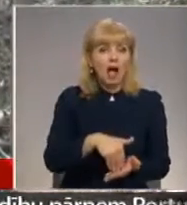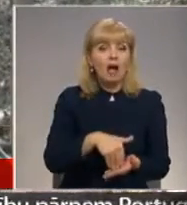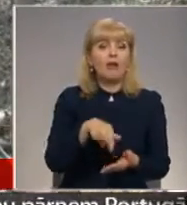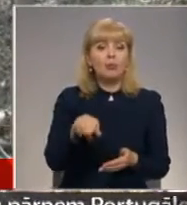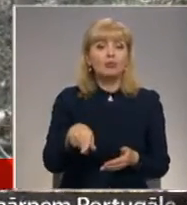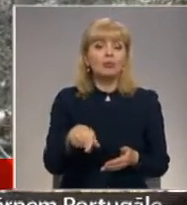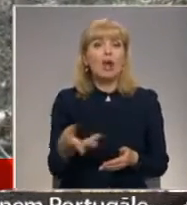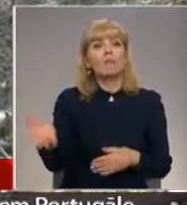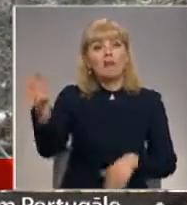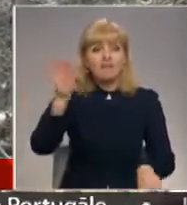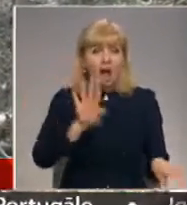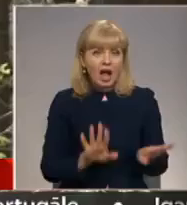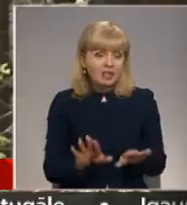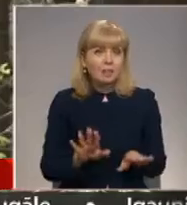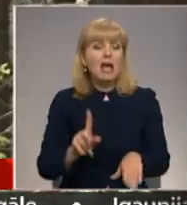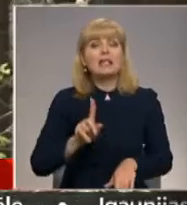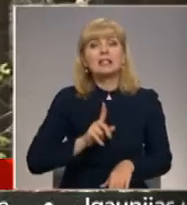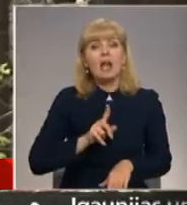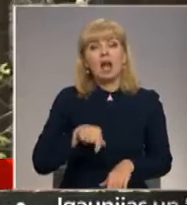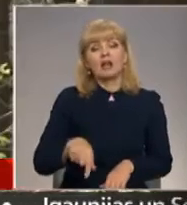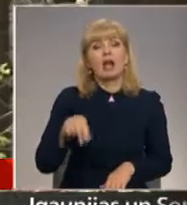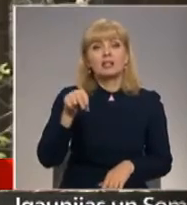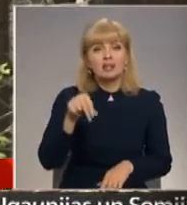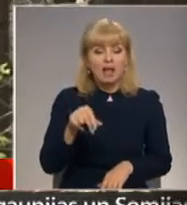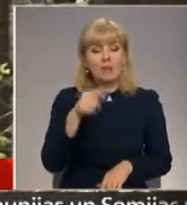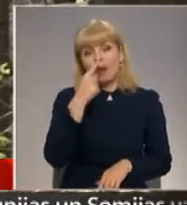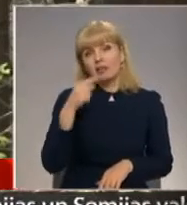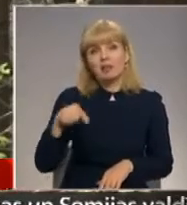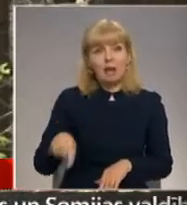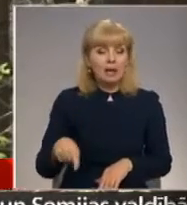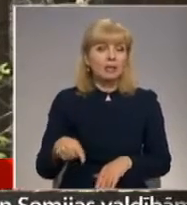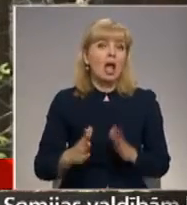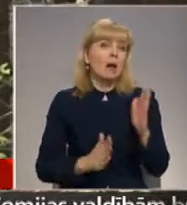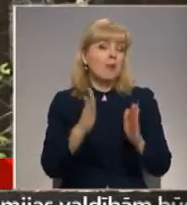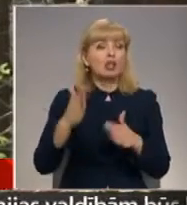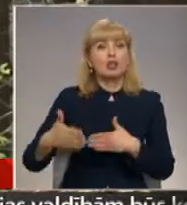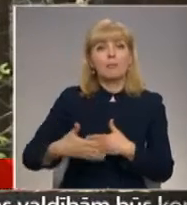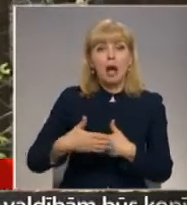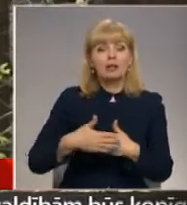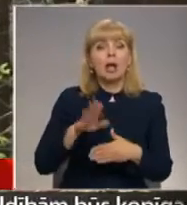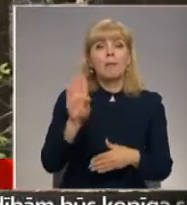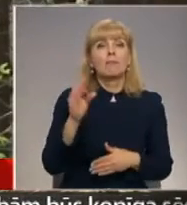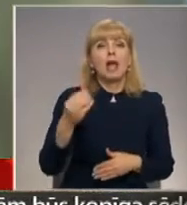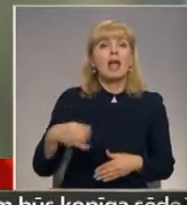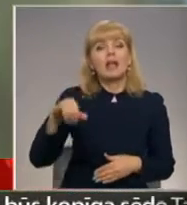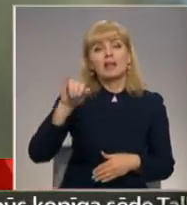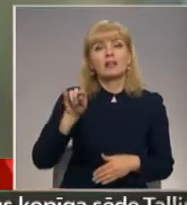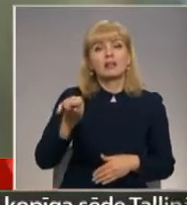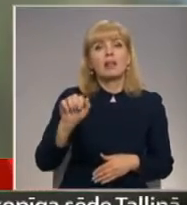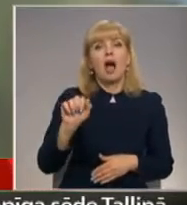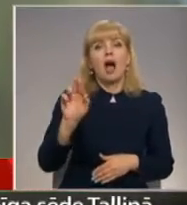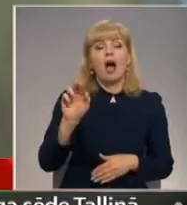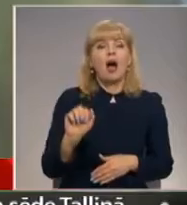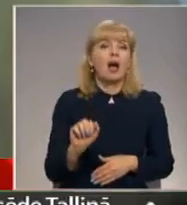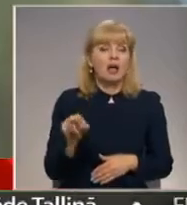ja, sorgojuši savu zemi. Tāpat aiz meža malā ir Beitānu cīmetenš, ja, kurīs jau